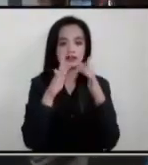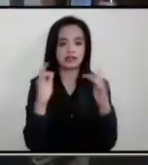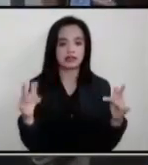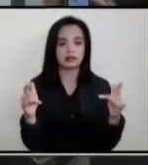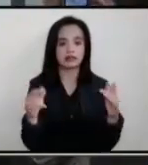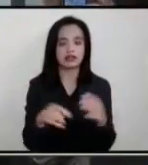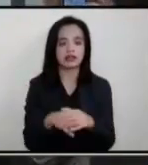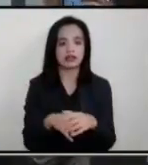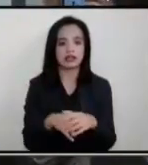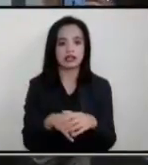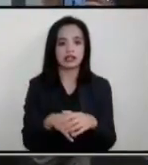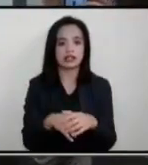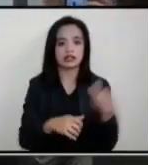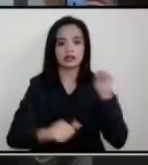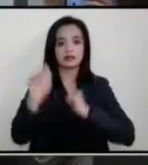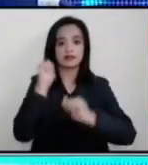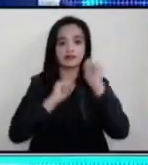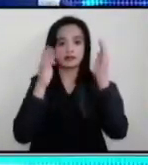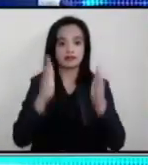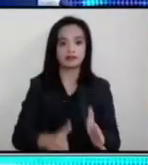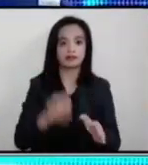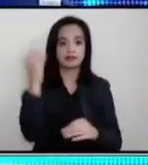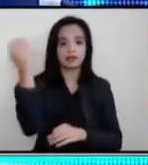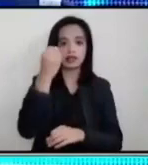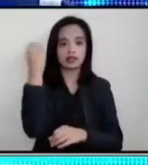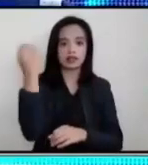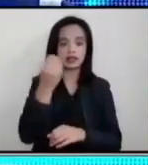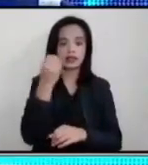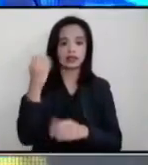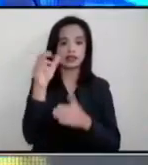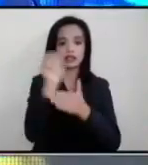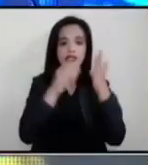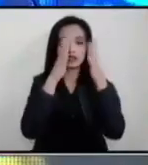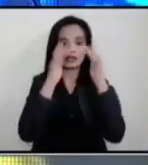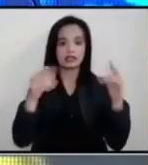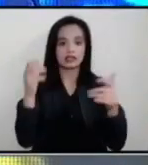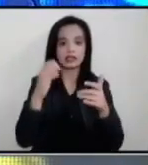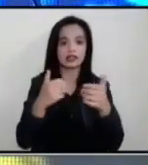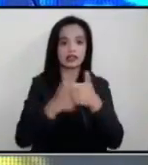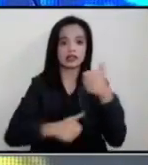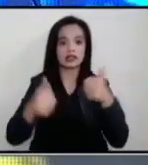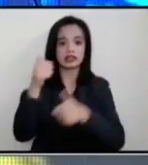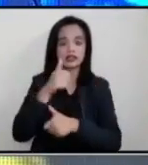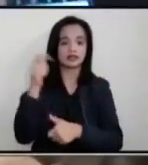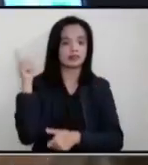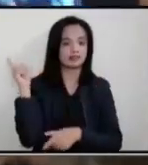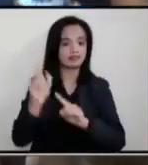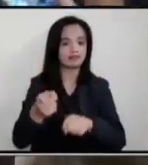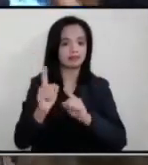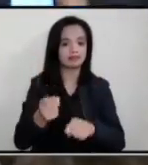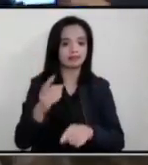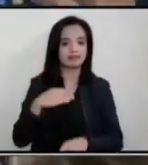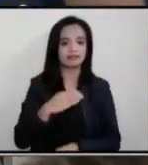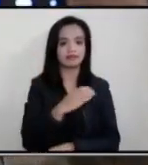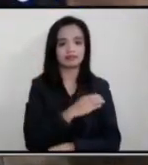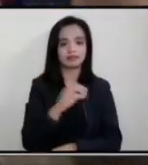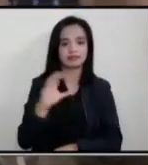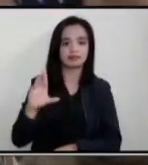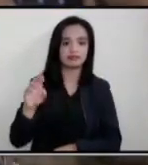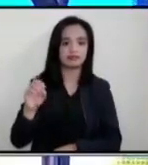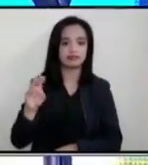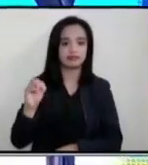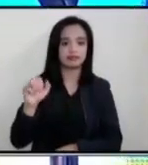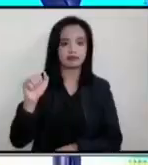ng artista at Ortigas Art Festival Chairman na si Tirso Cruz III, Congressman Roman Robolo, actress at Pasig